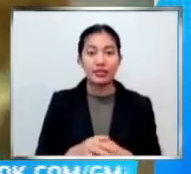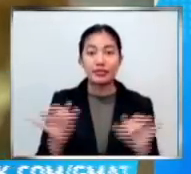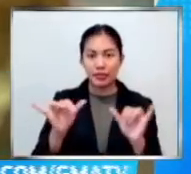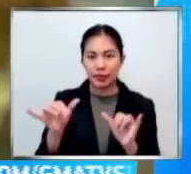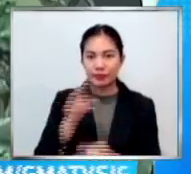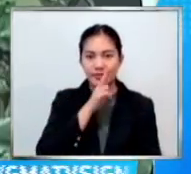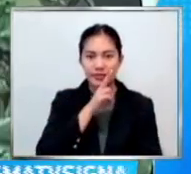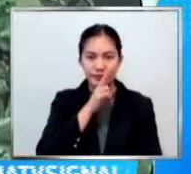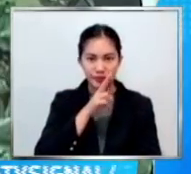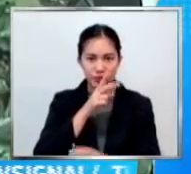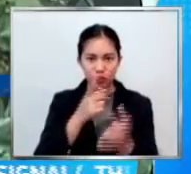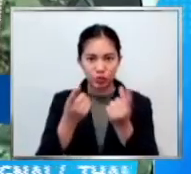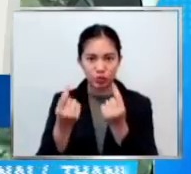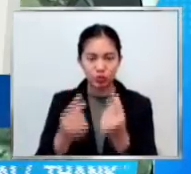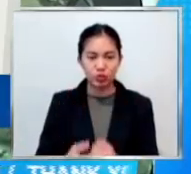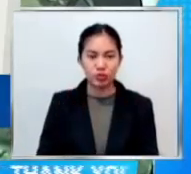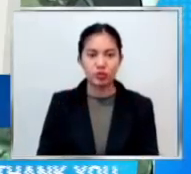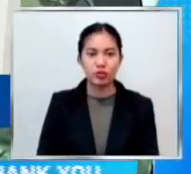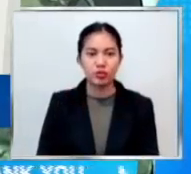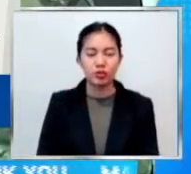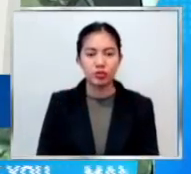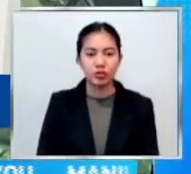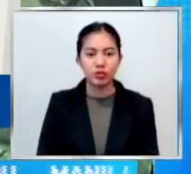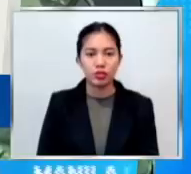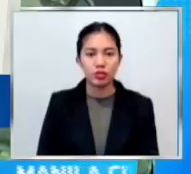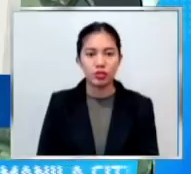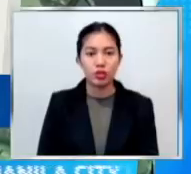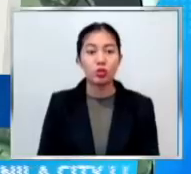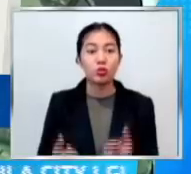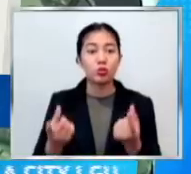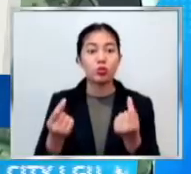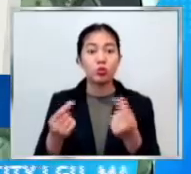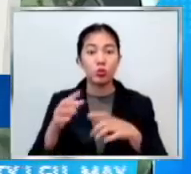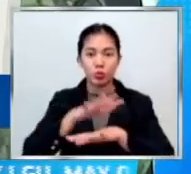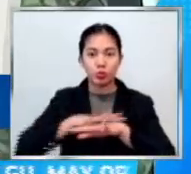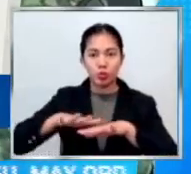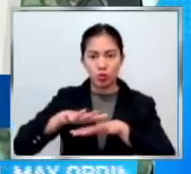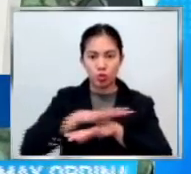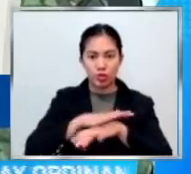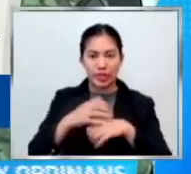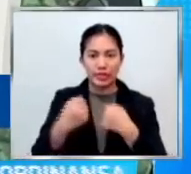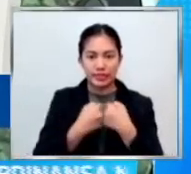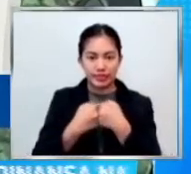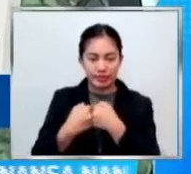krimen. Pinakaugat po talaga ito is yung awayan nila dun sa lupa. Parang